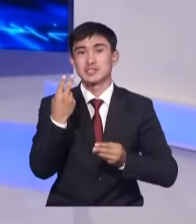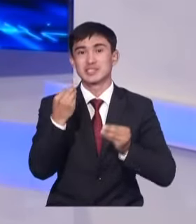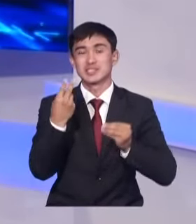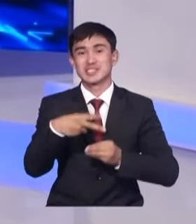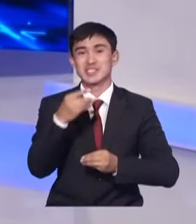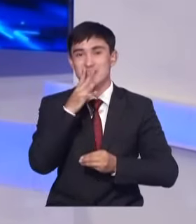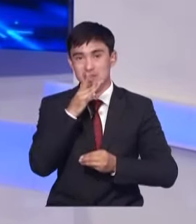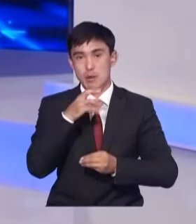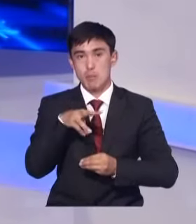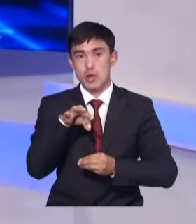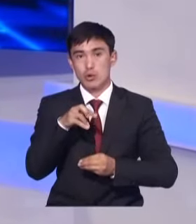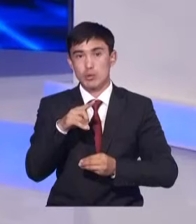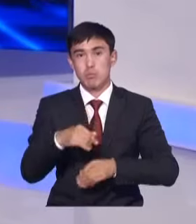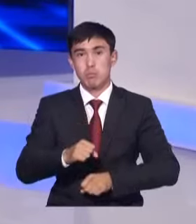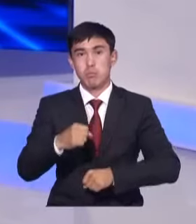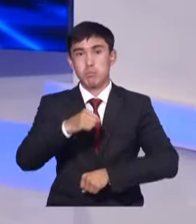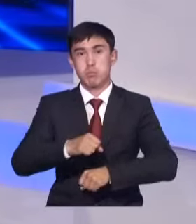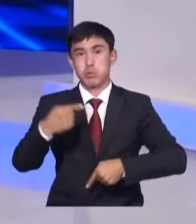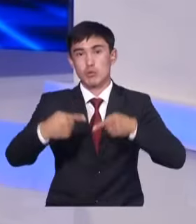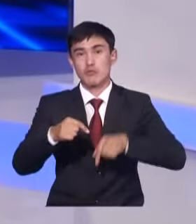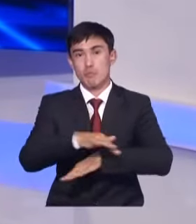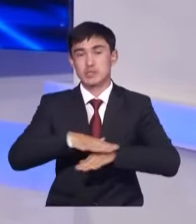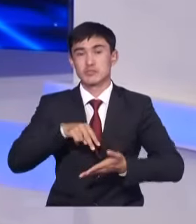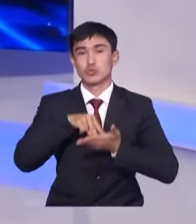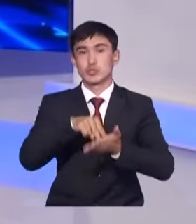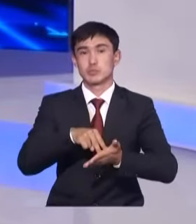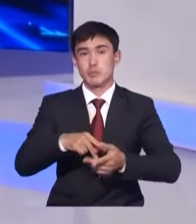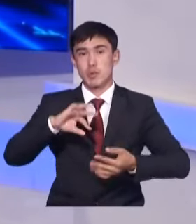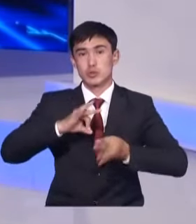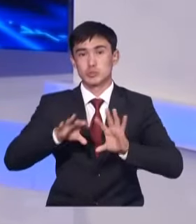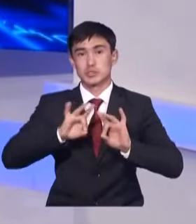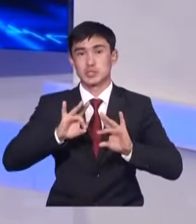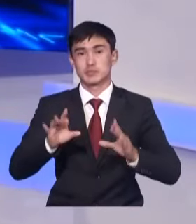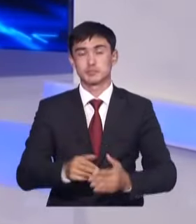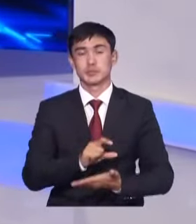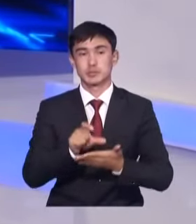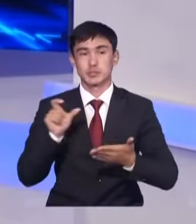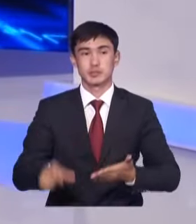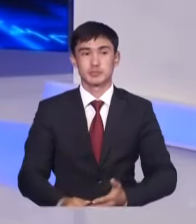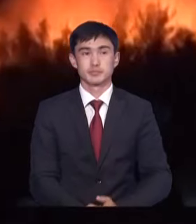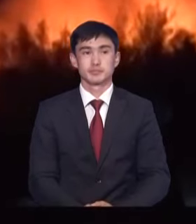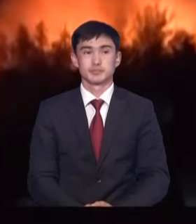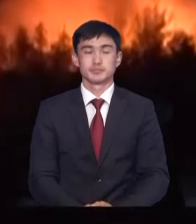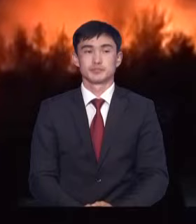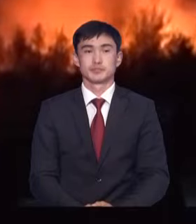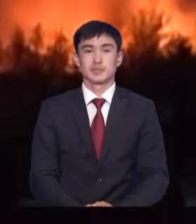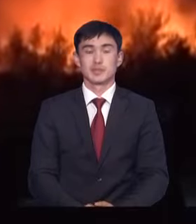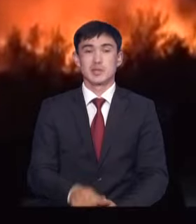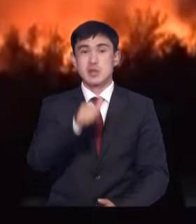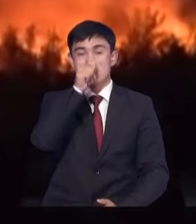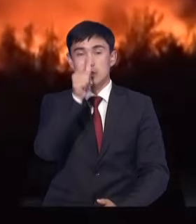2 десятка лет. Майорка против массового туризма. Подробности зарубежных новостей в материале нашего корреспондента. В